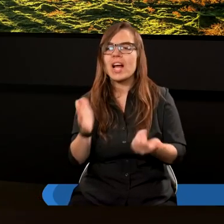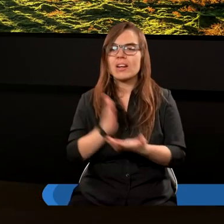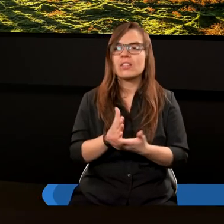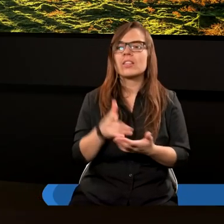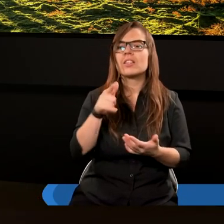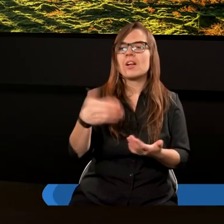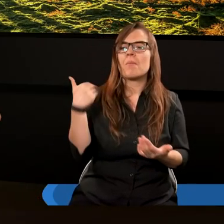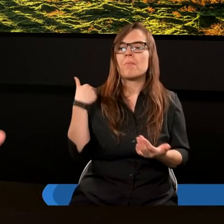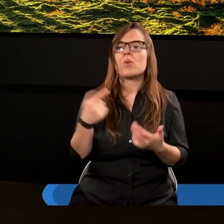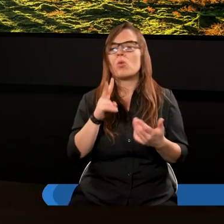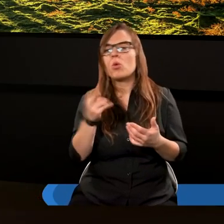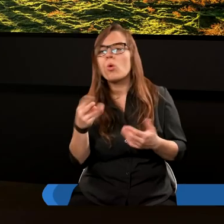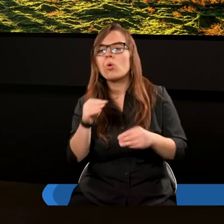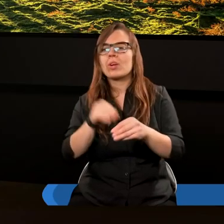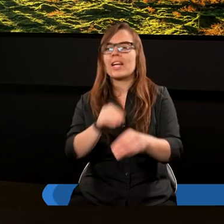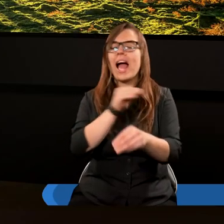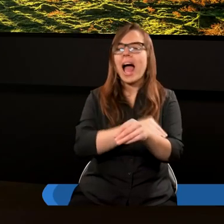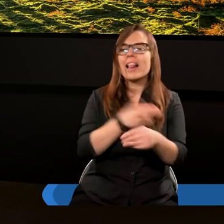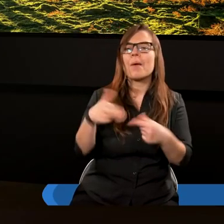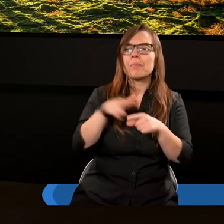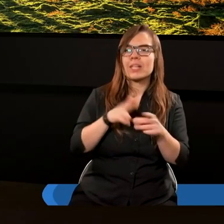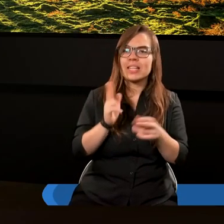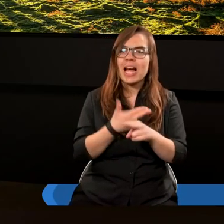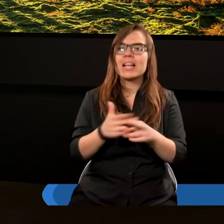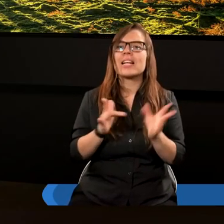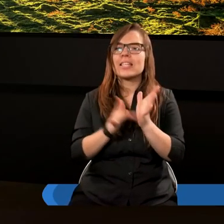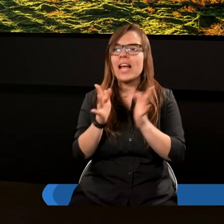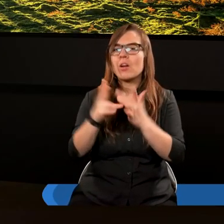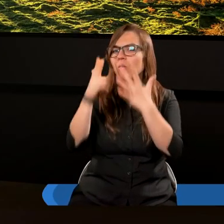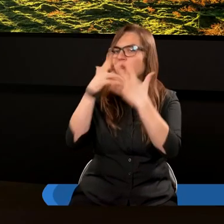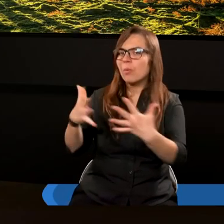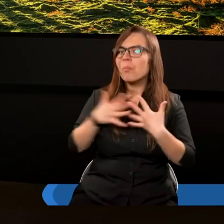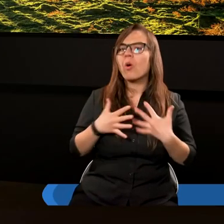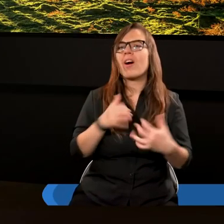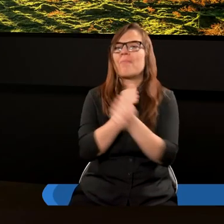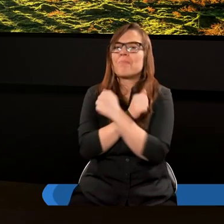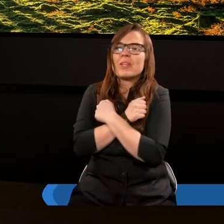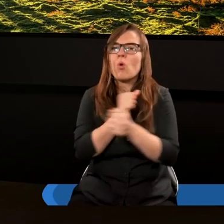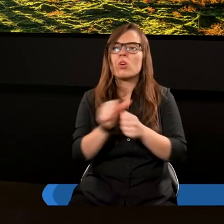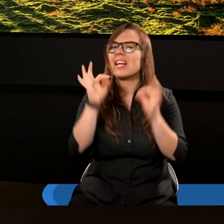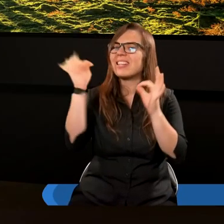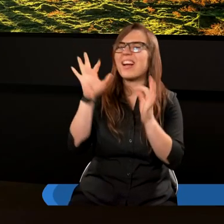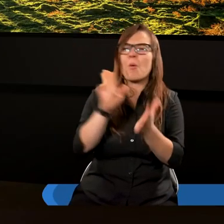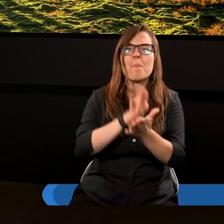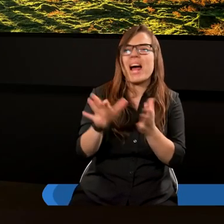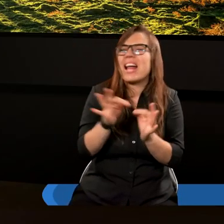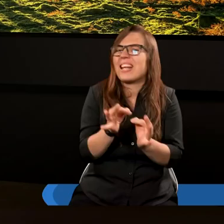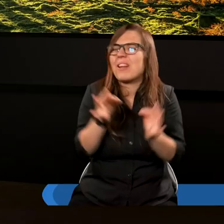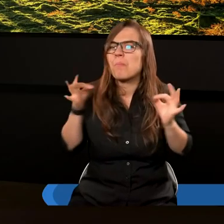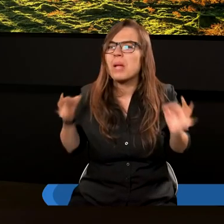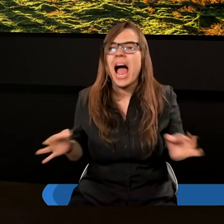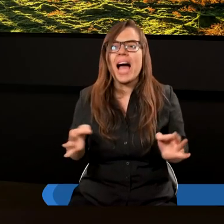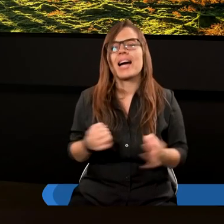To był taki drugi etap, gdzie Bóg mi pokazał, że Jego miłość naprawdę jest bezwarunkowa i Jego miłość